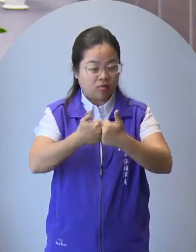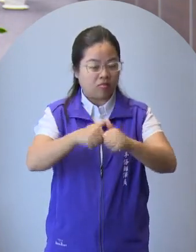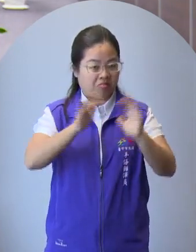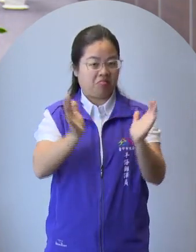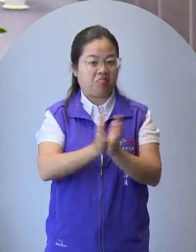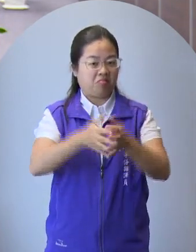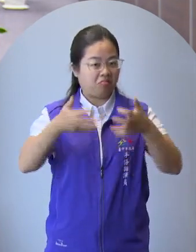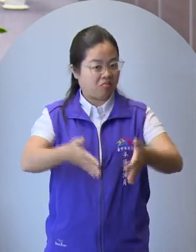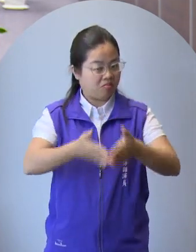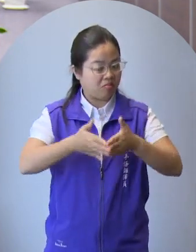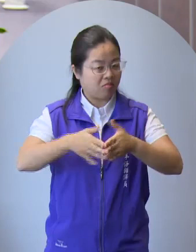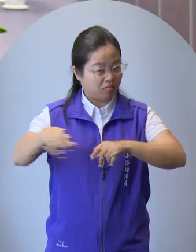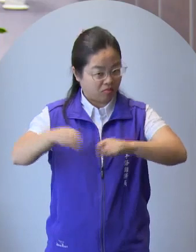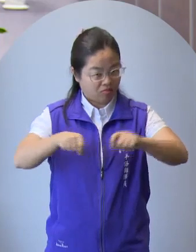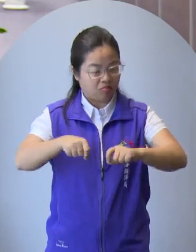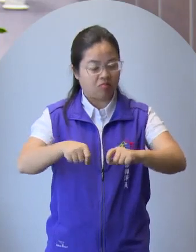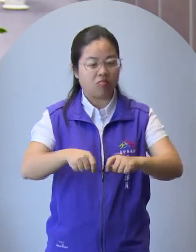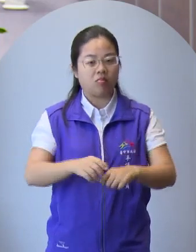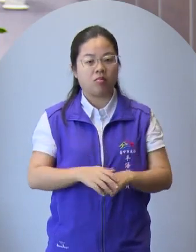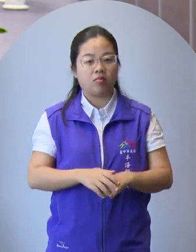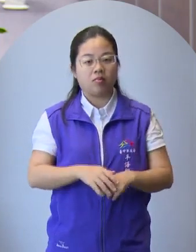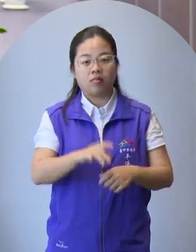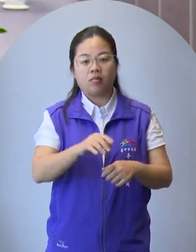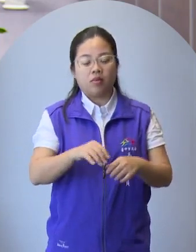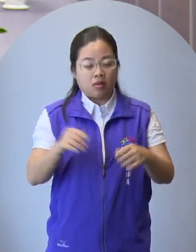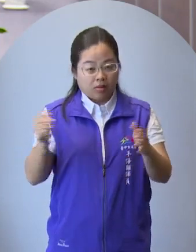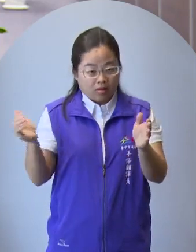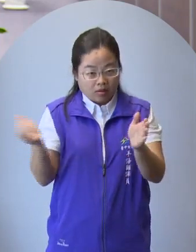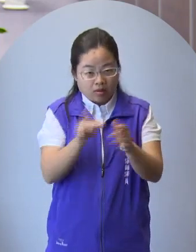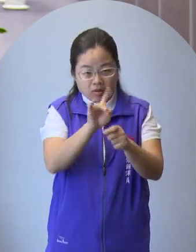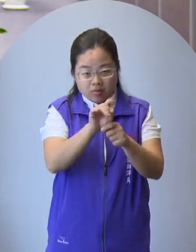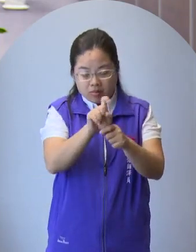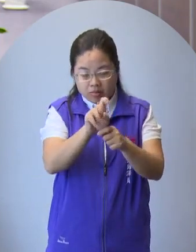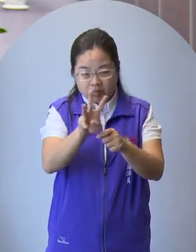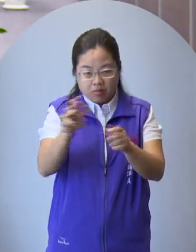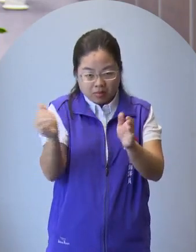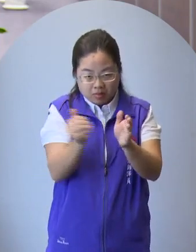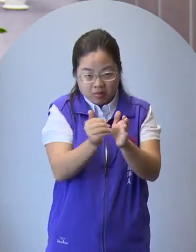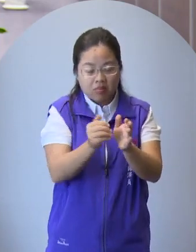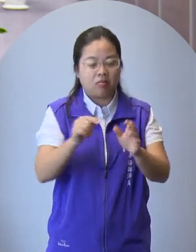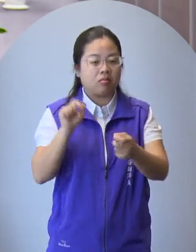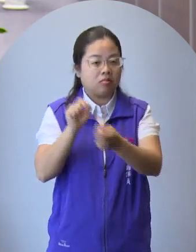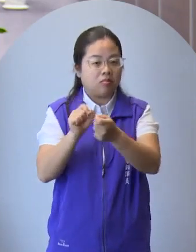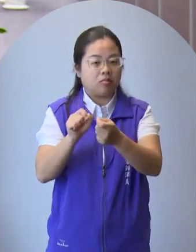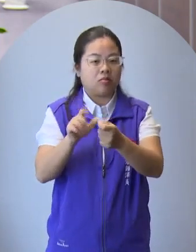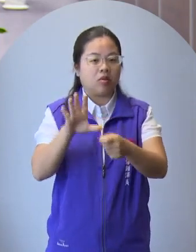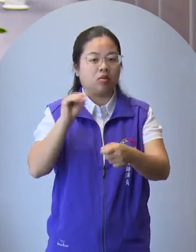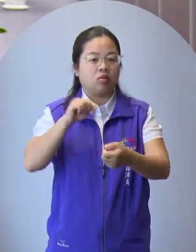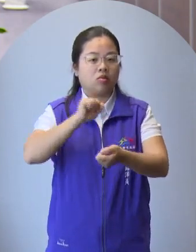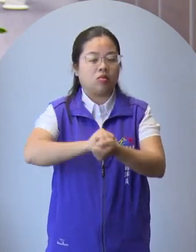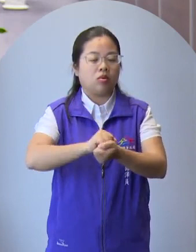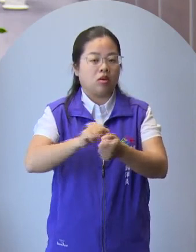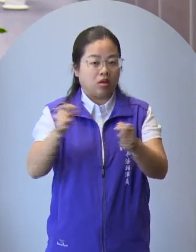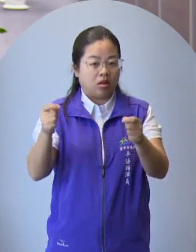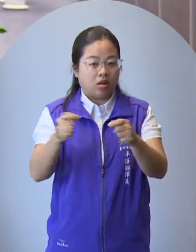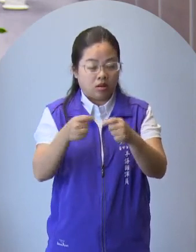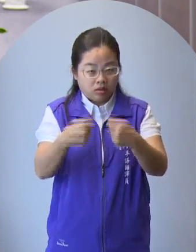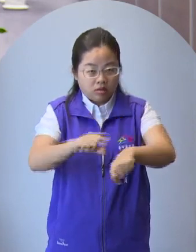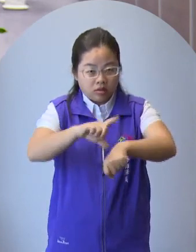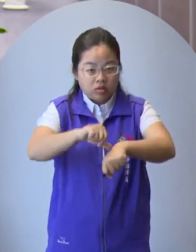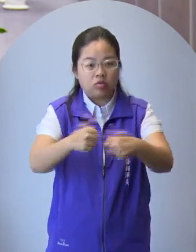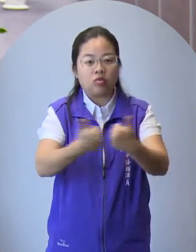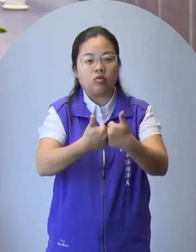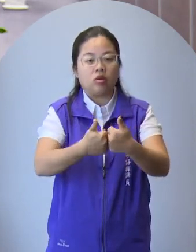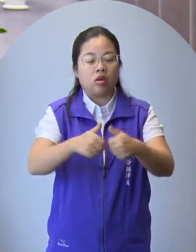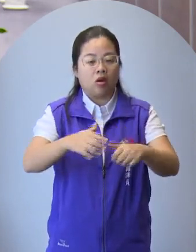那有关于一百，因为议会即将开议在即，那最近会举行临时会，所以我们有些首长